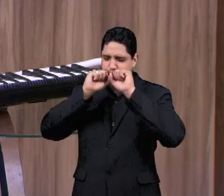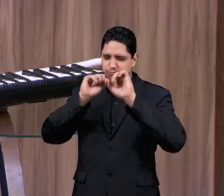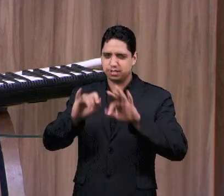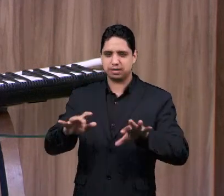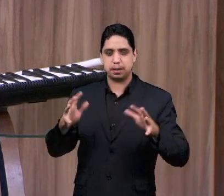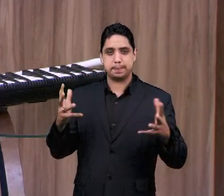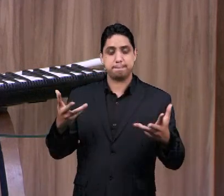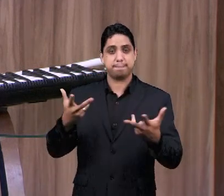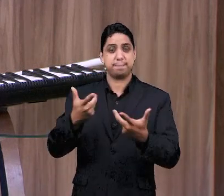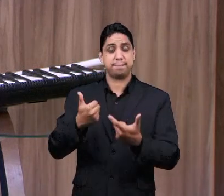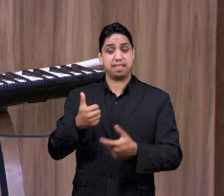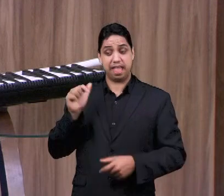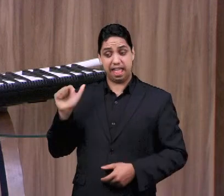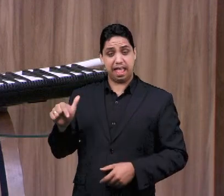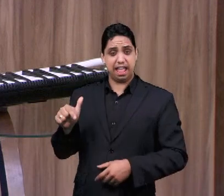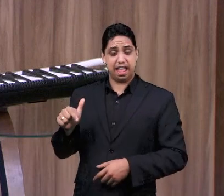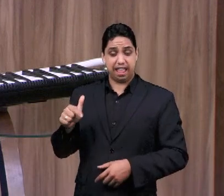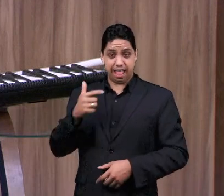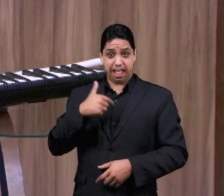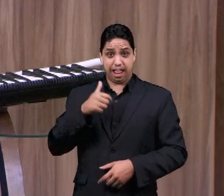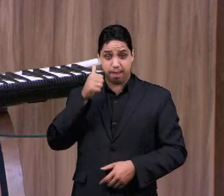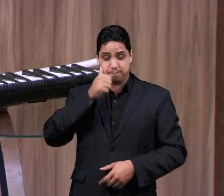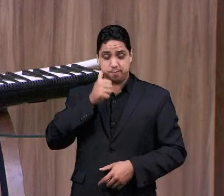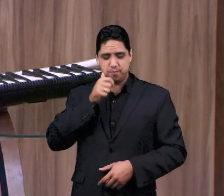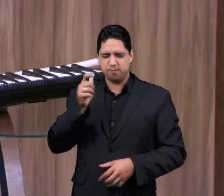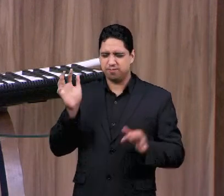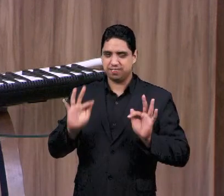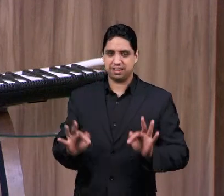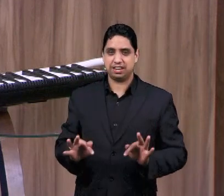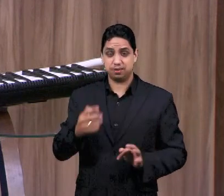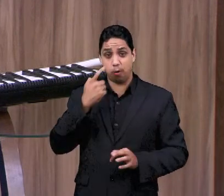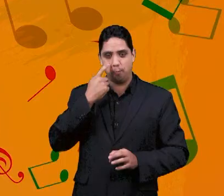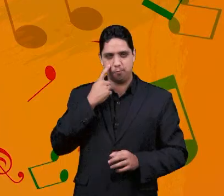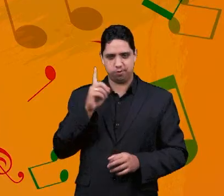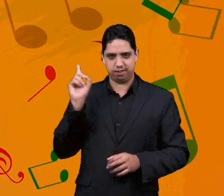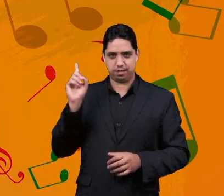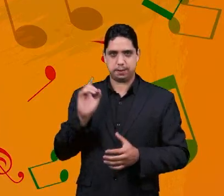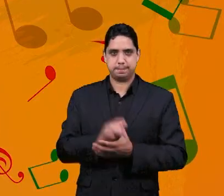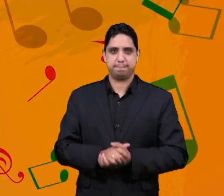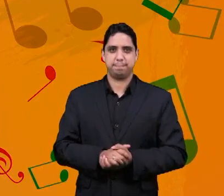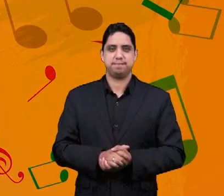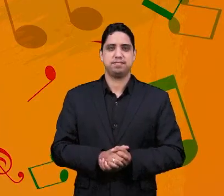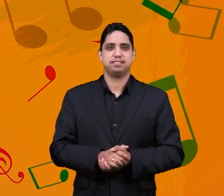merveilleuse! Elle était très, très joyeuse. Nous allons voir.